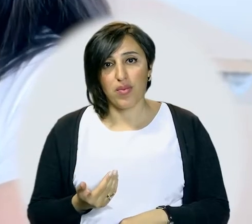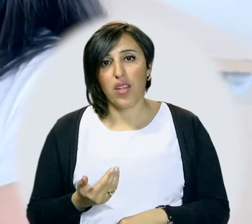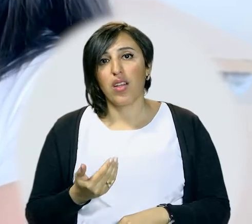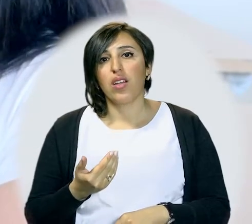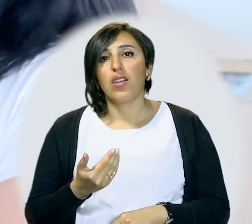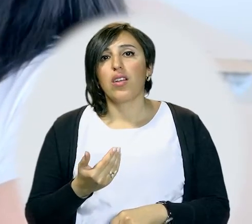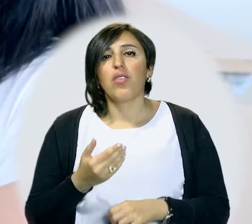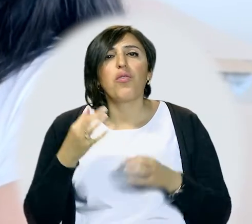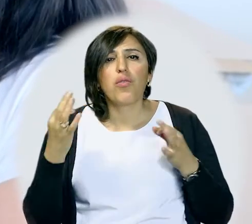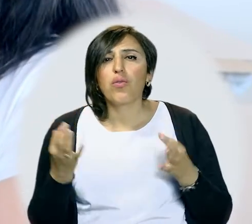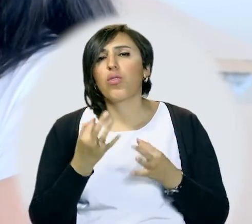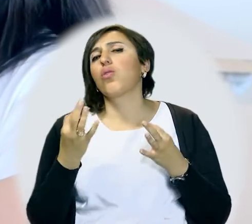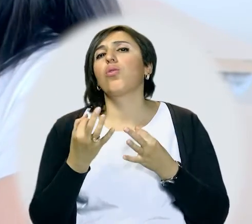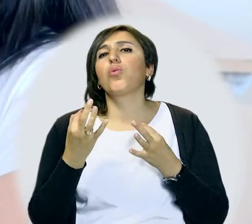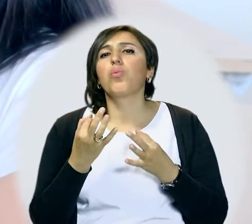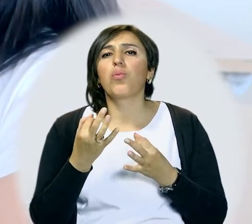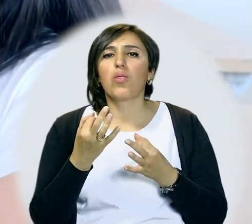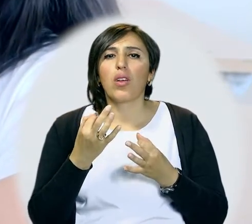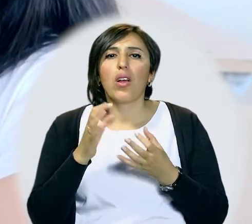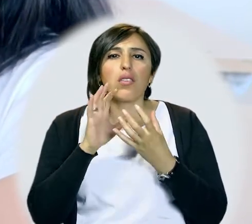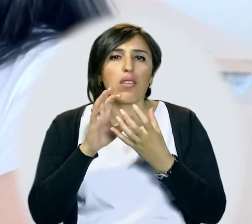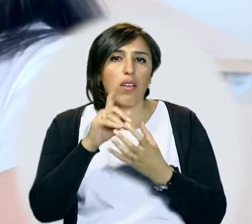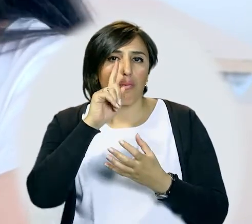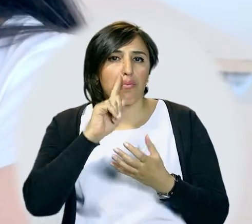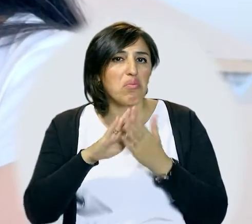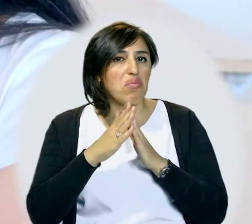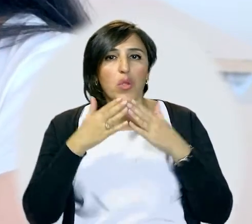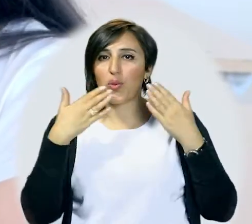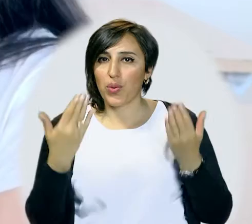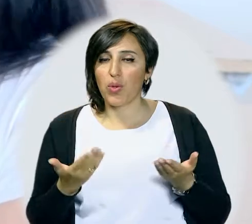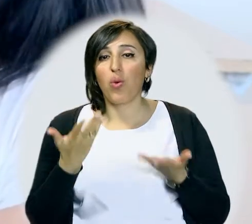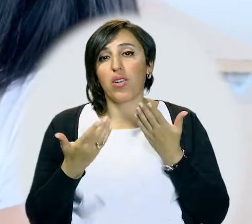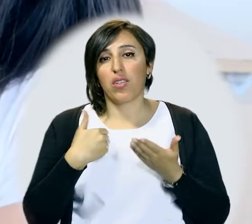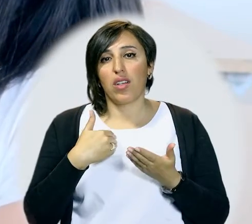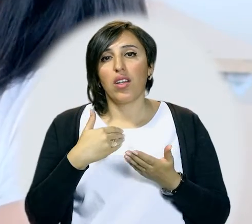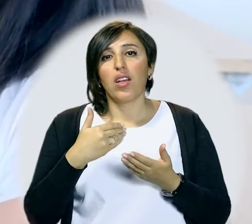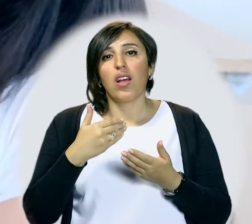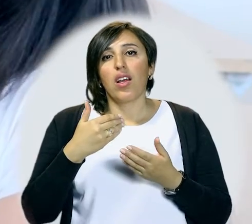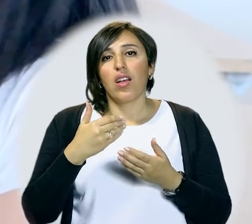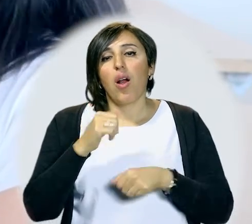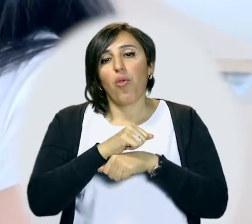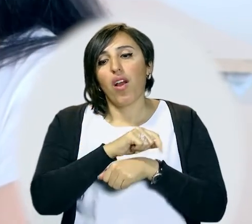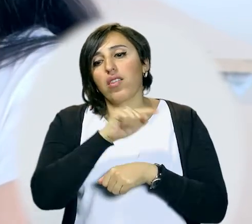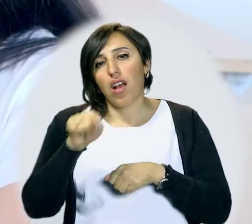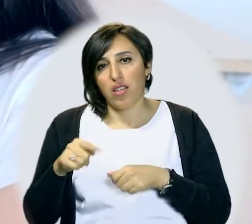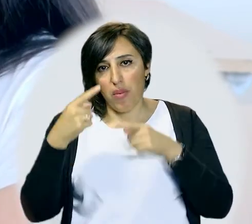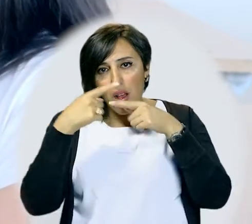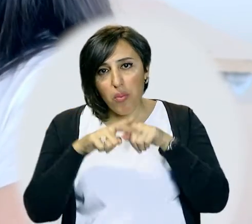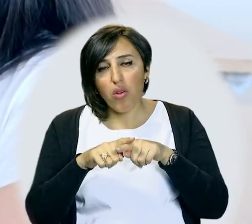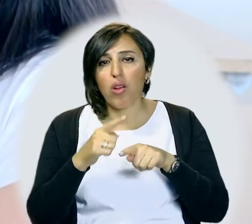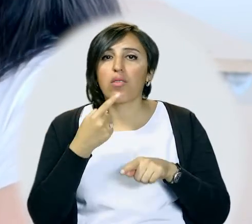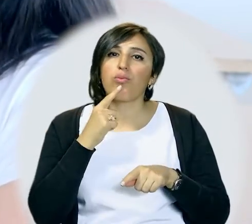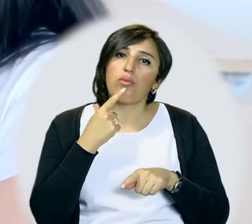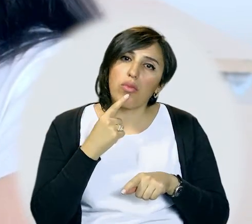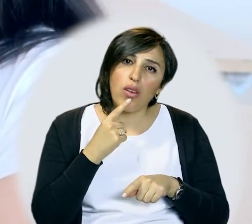մենք չունենք ոչ մի գրեթե նորմալ տրանսպորտ, ու երբ որ ես գալիս եմ Համալսարան, բավական շատ դժվարությունների